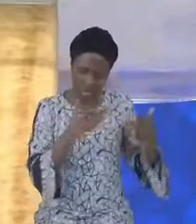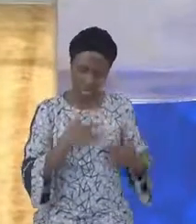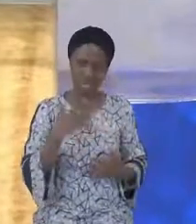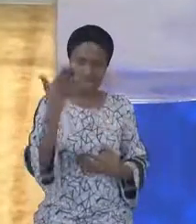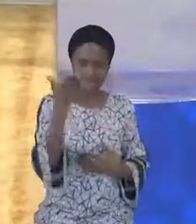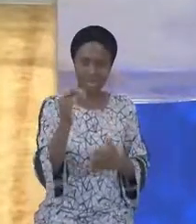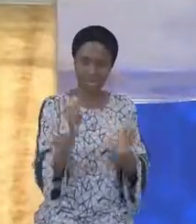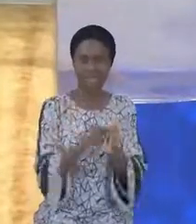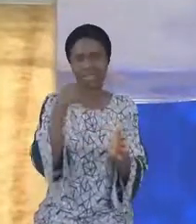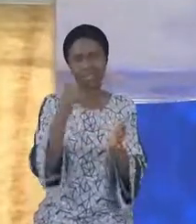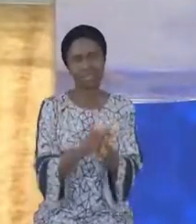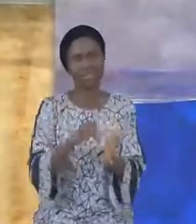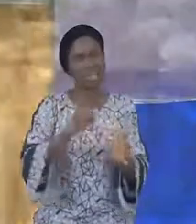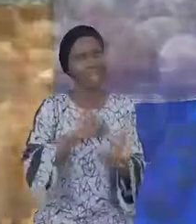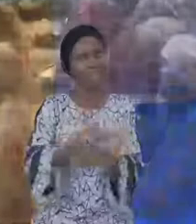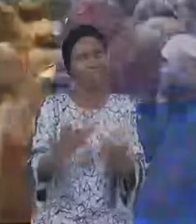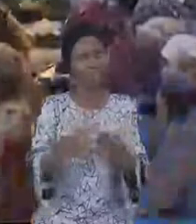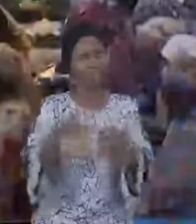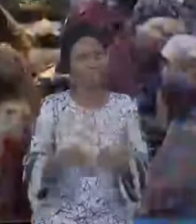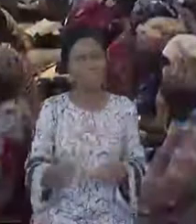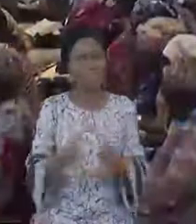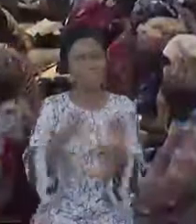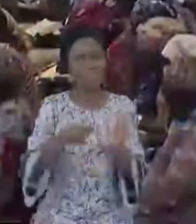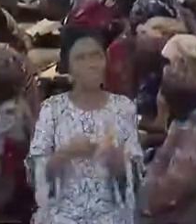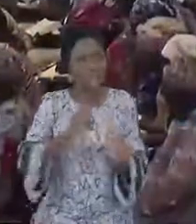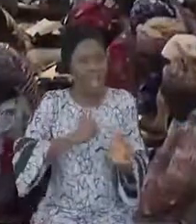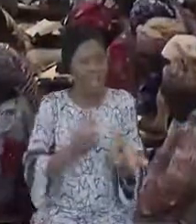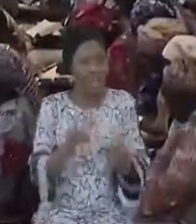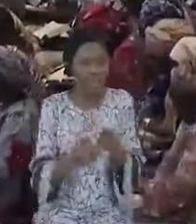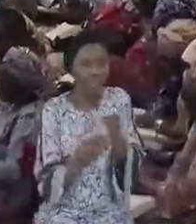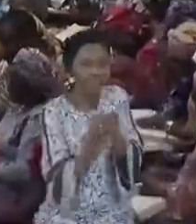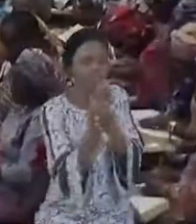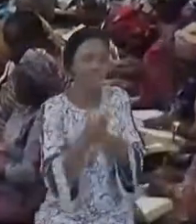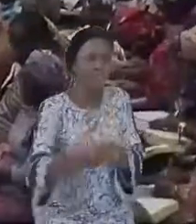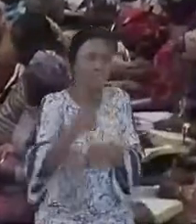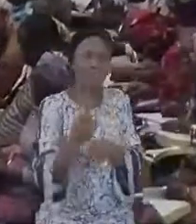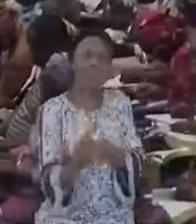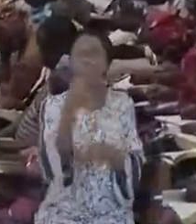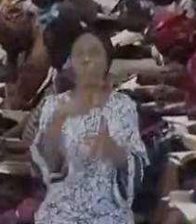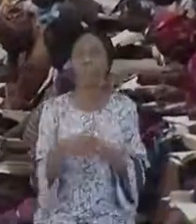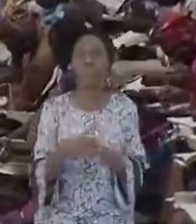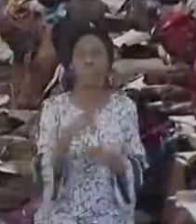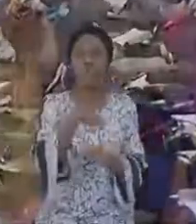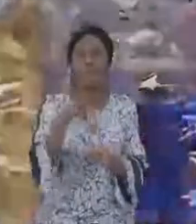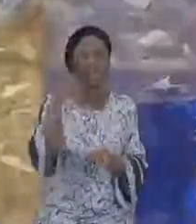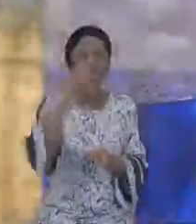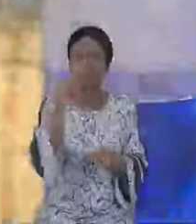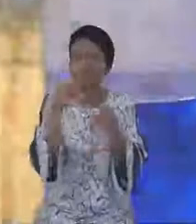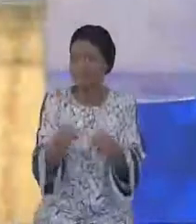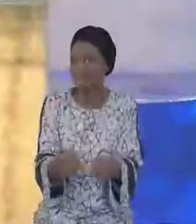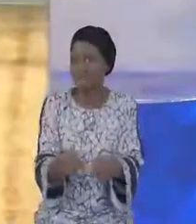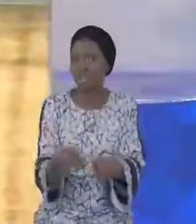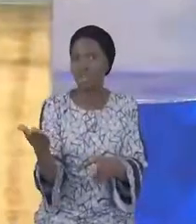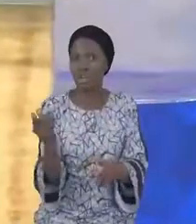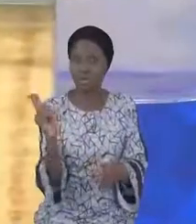je suis maintenant. Vous n'allez pas rester tel que vous êtes maintenant. Vous savez, si on se